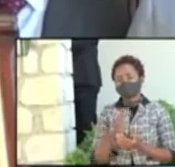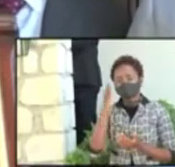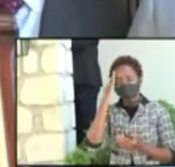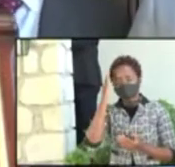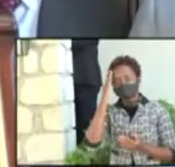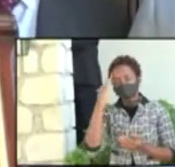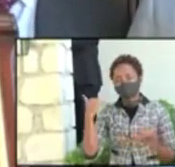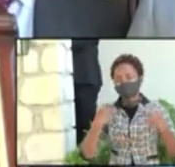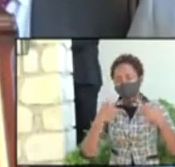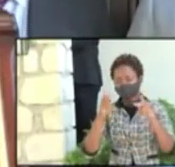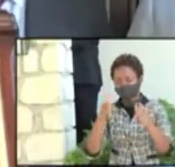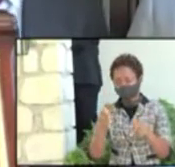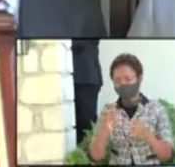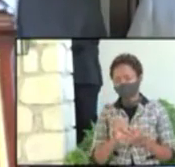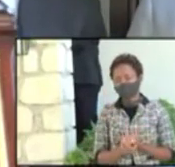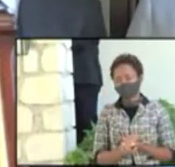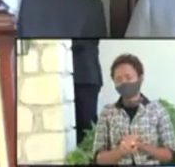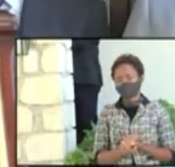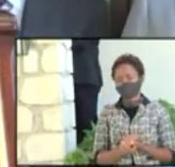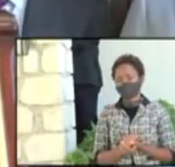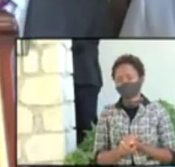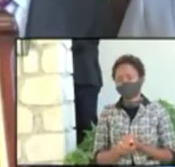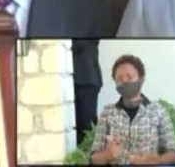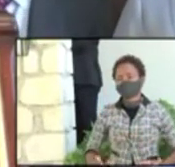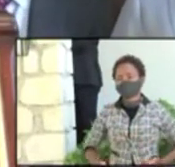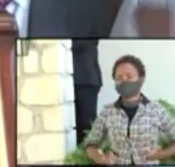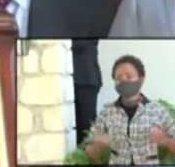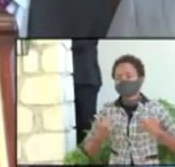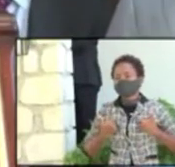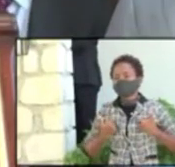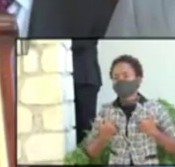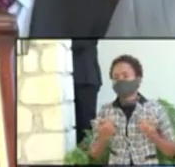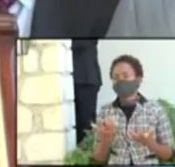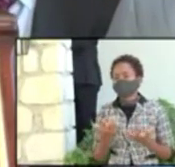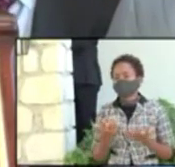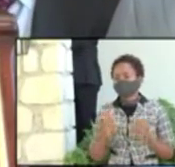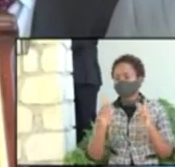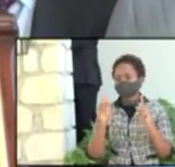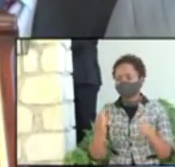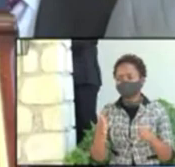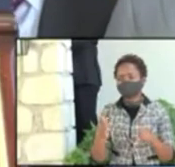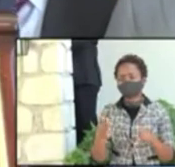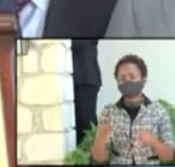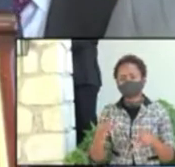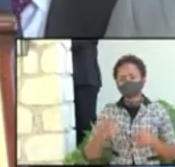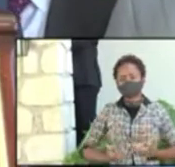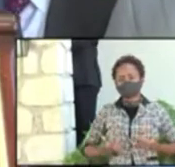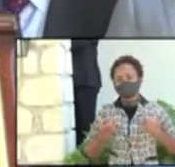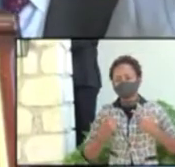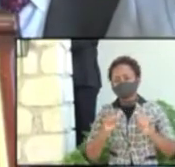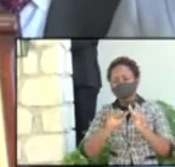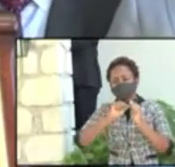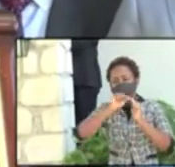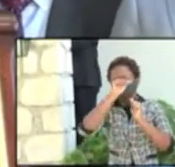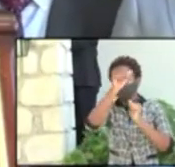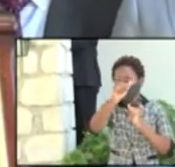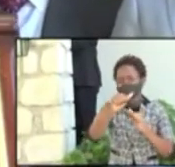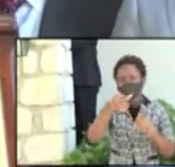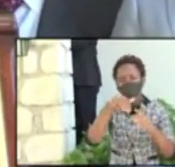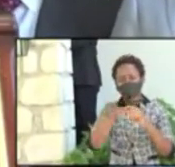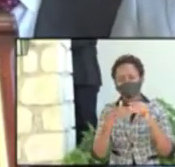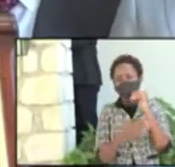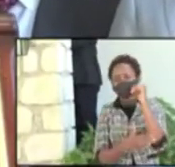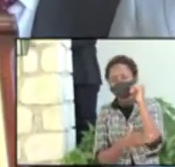gen des gens qui vivent dans des sections communales, par exemple, moun qui vivent dans Galette Potonier, dans la